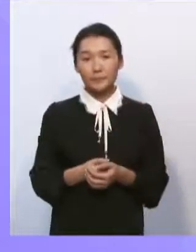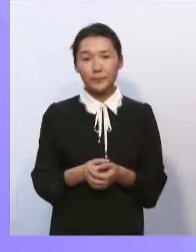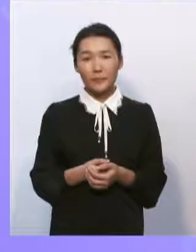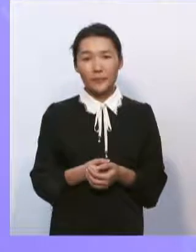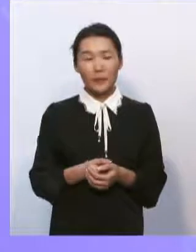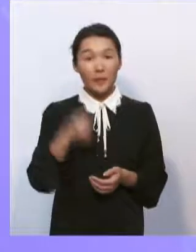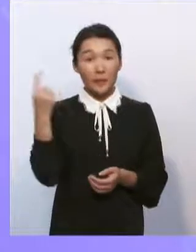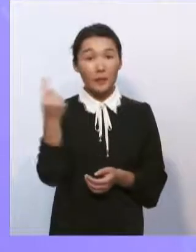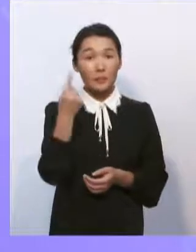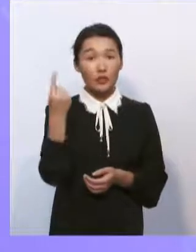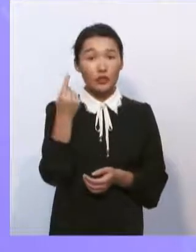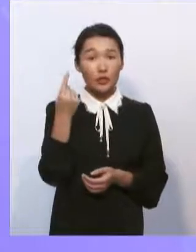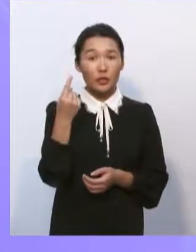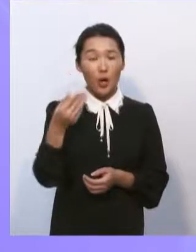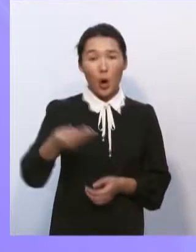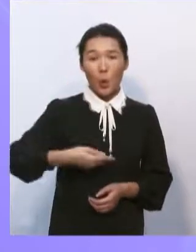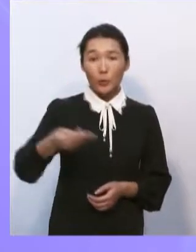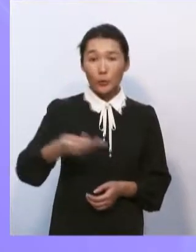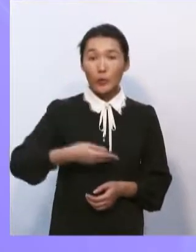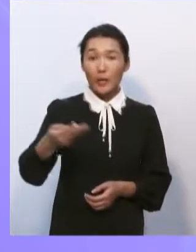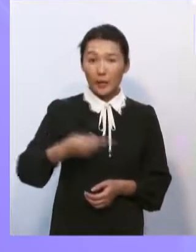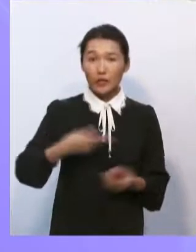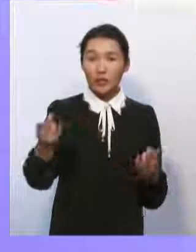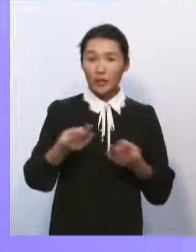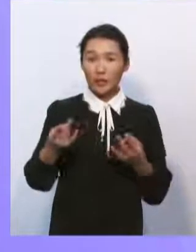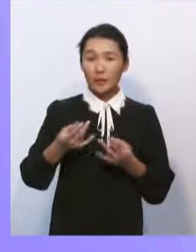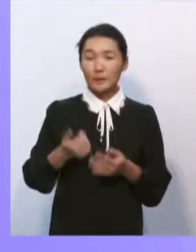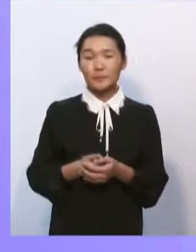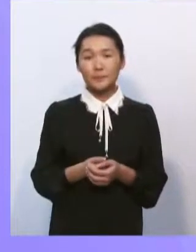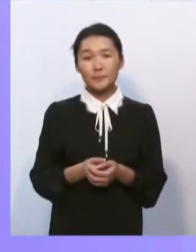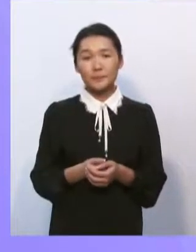Эң биринчи, унду элеш керек.